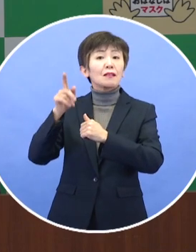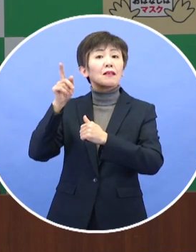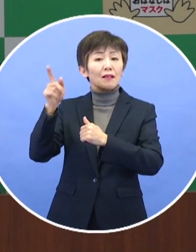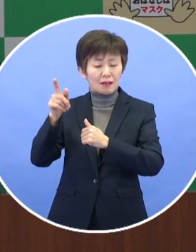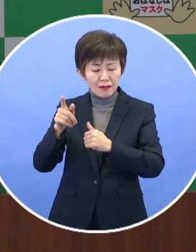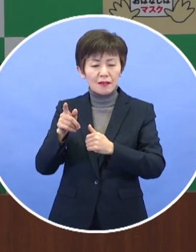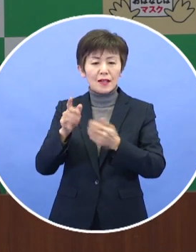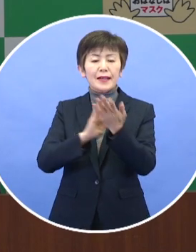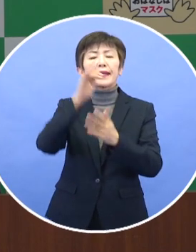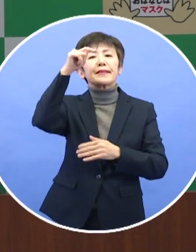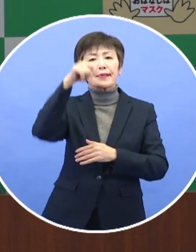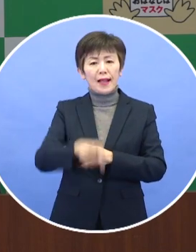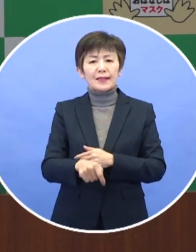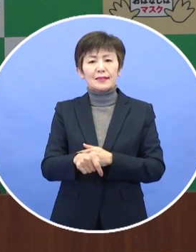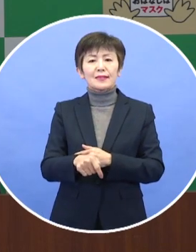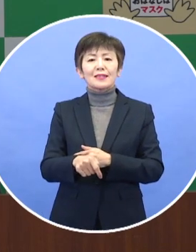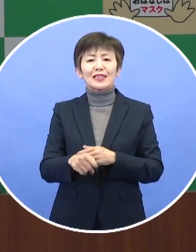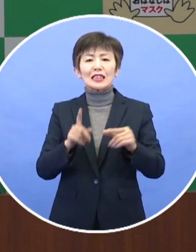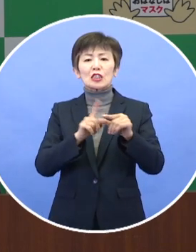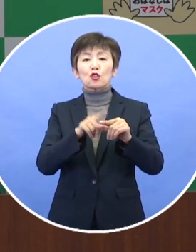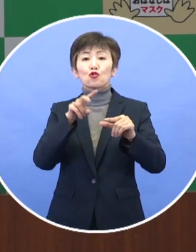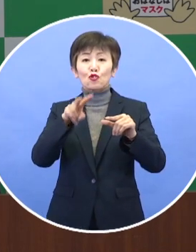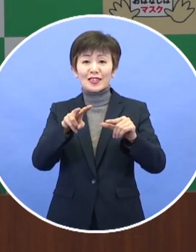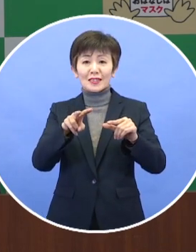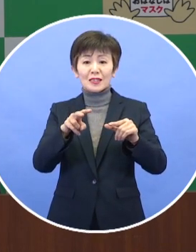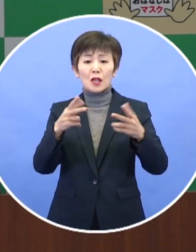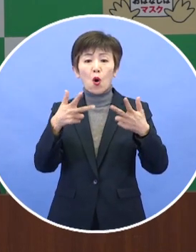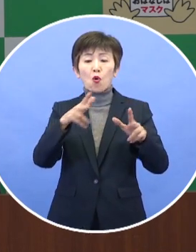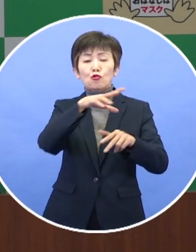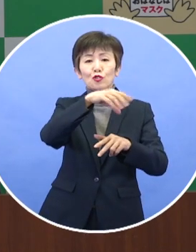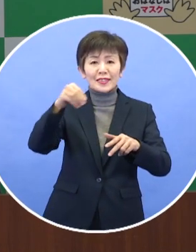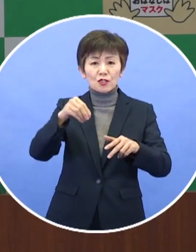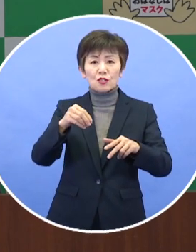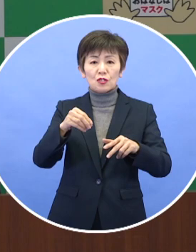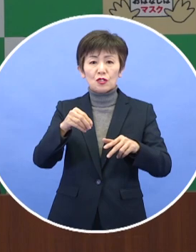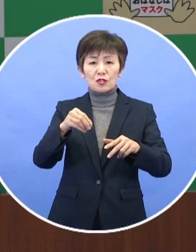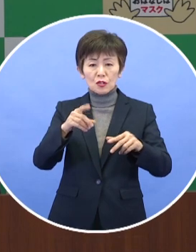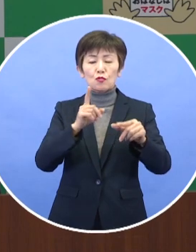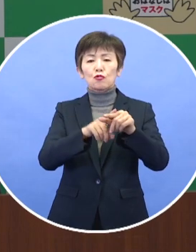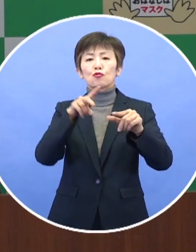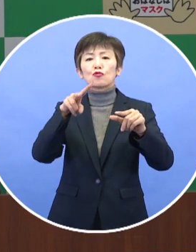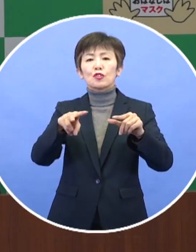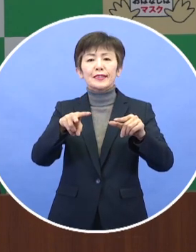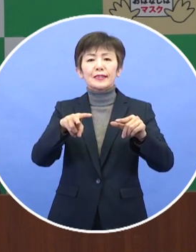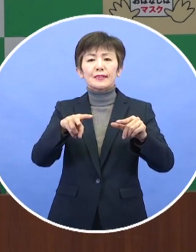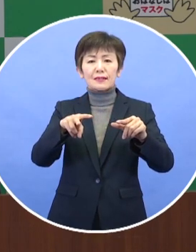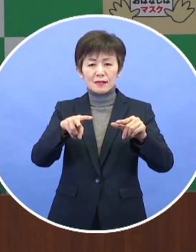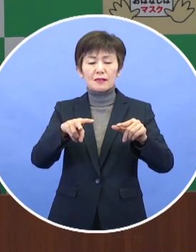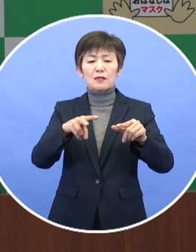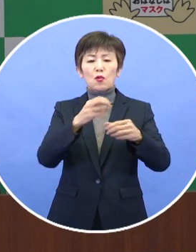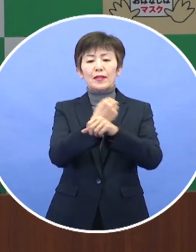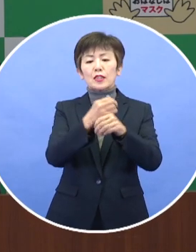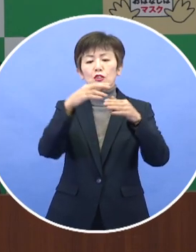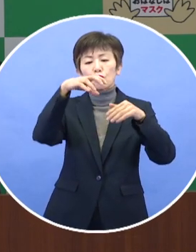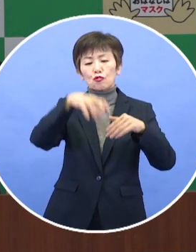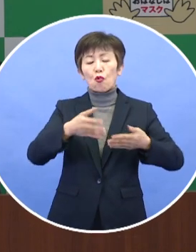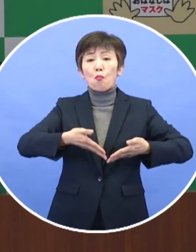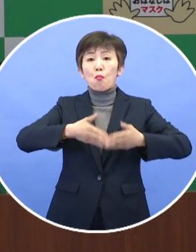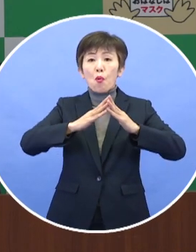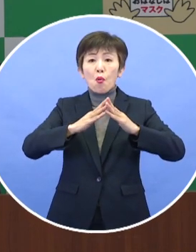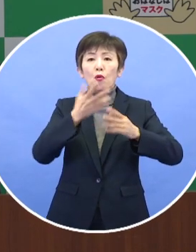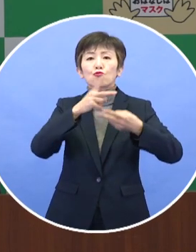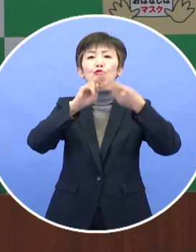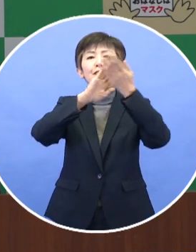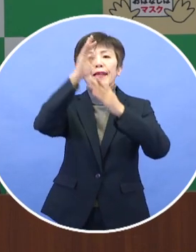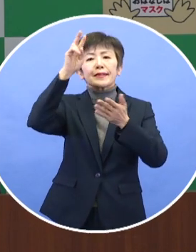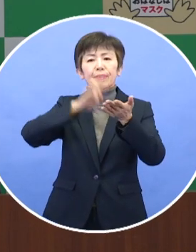内定したということで、決定したということでございます。場所については予定ですけれども、うち の工業技術センター